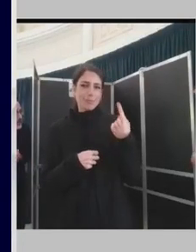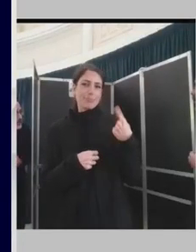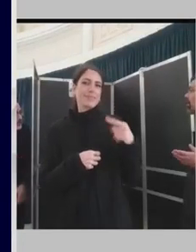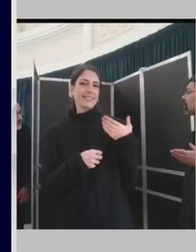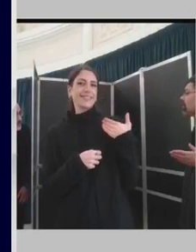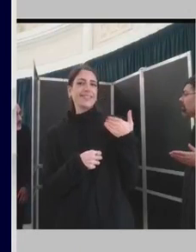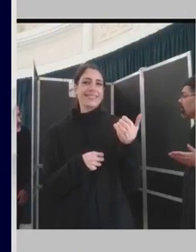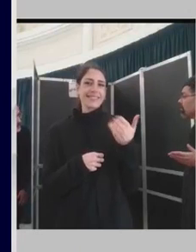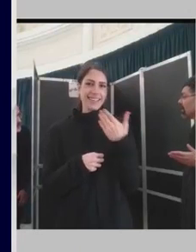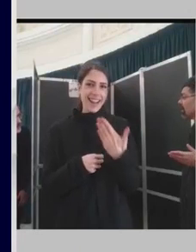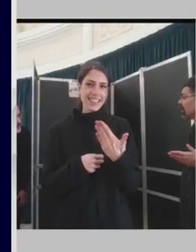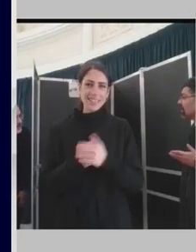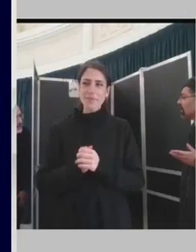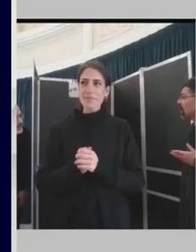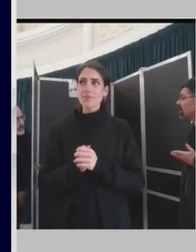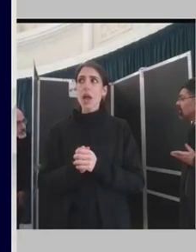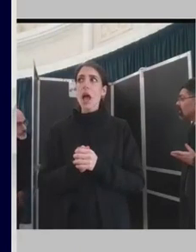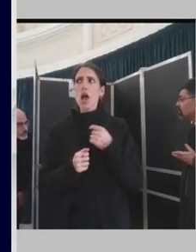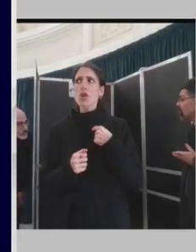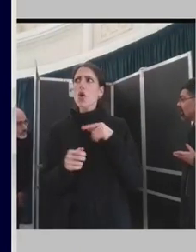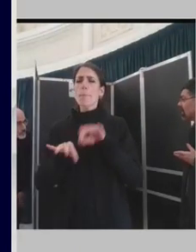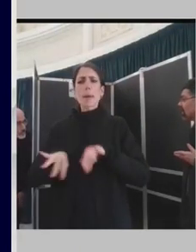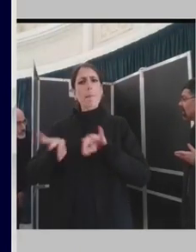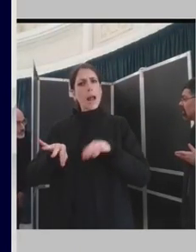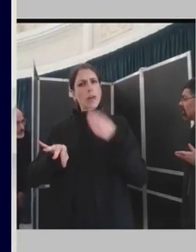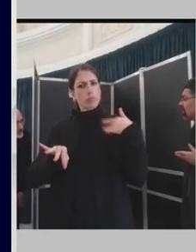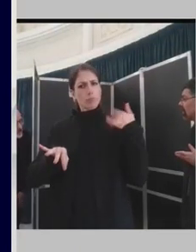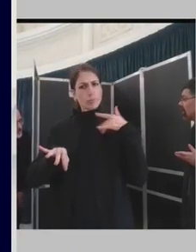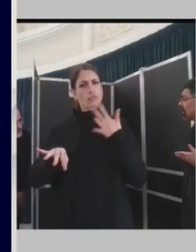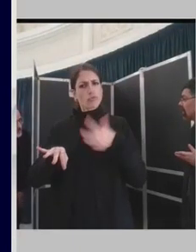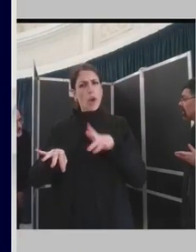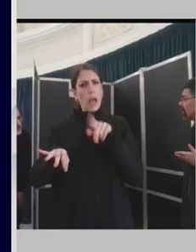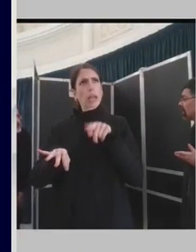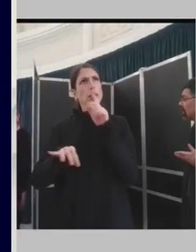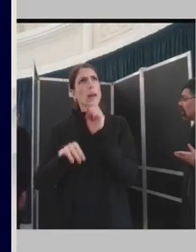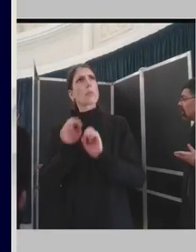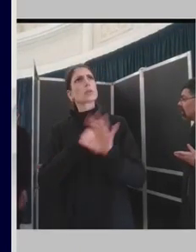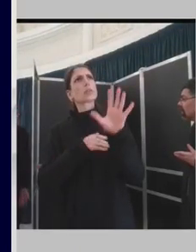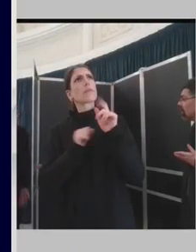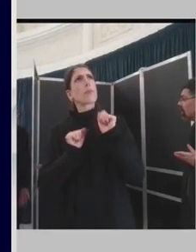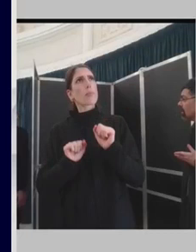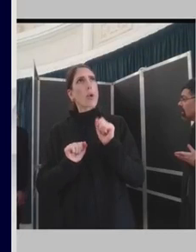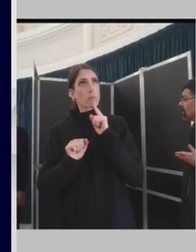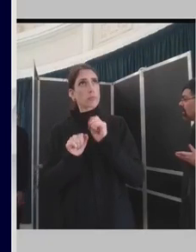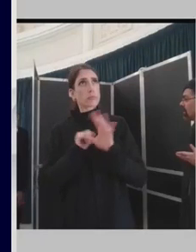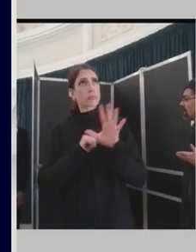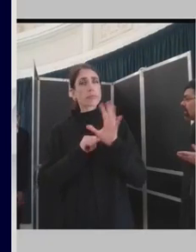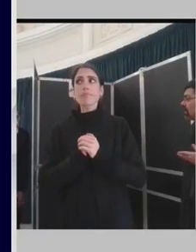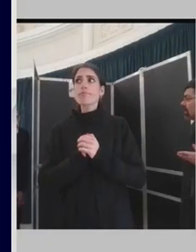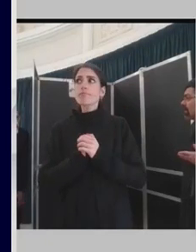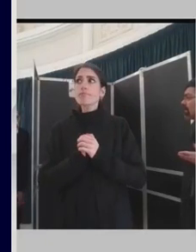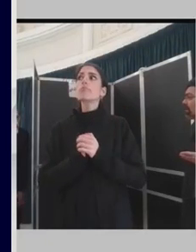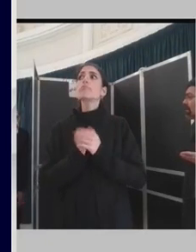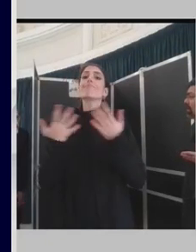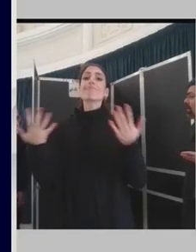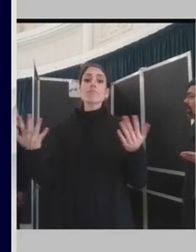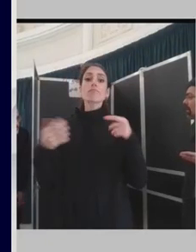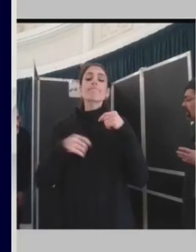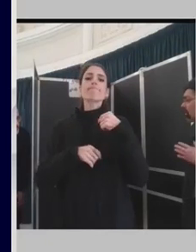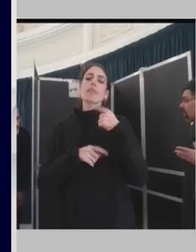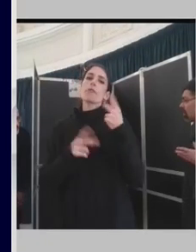se si possono far partire. Mi è stata assegnata una relazione dal titolo Cosa succede in centrale operativa del 118. Mi